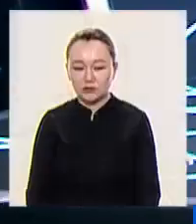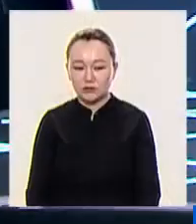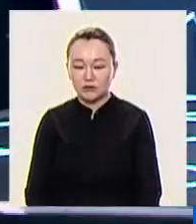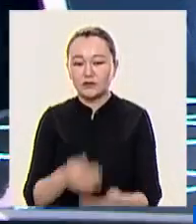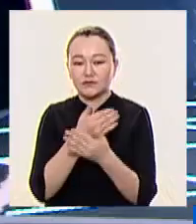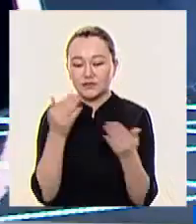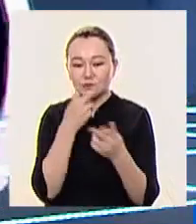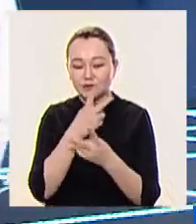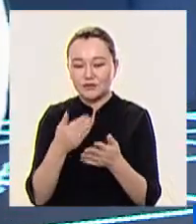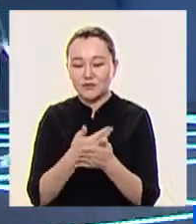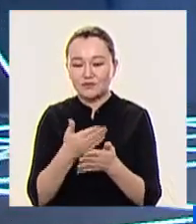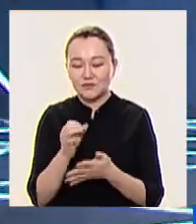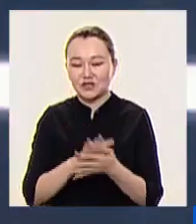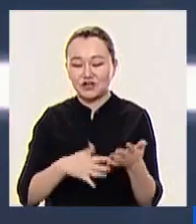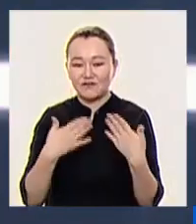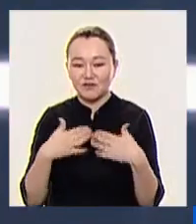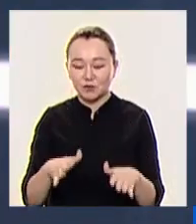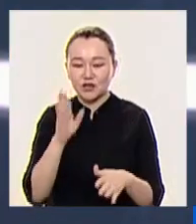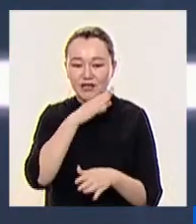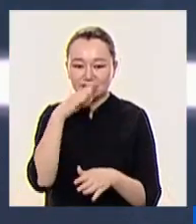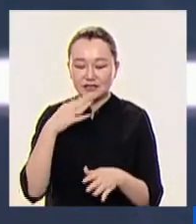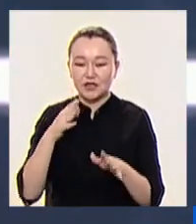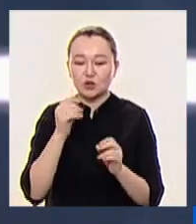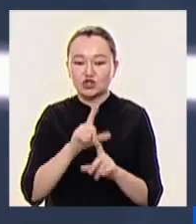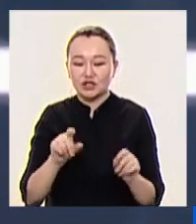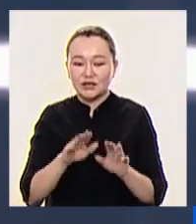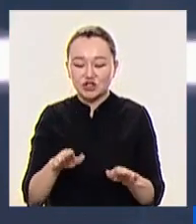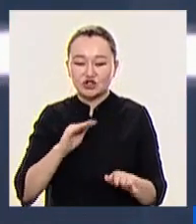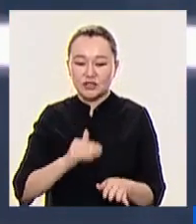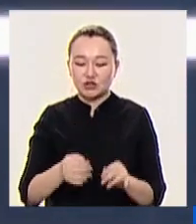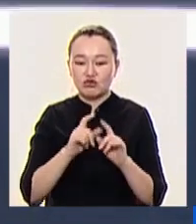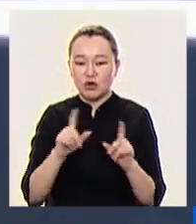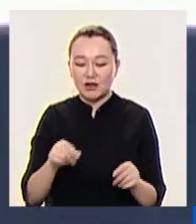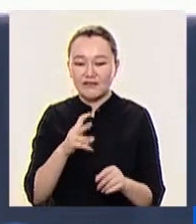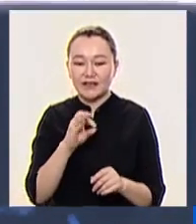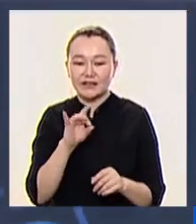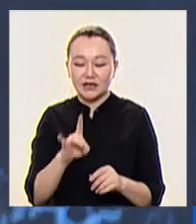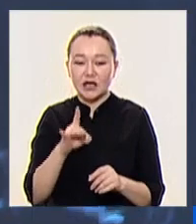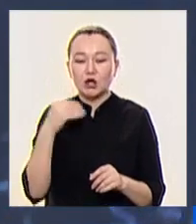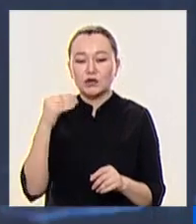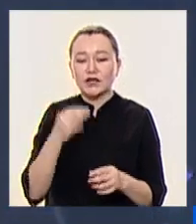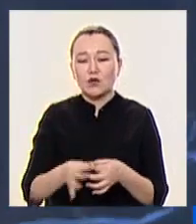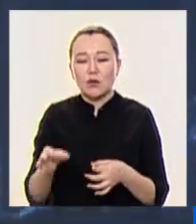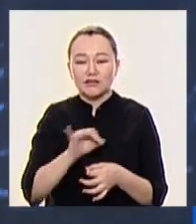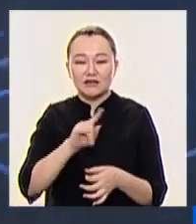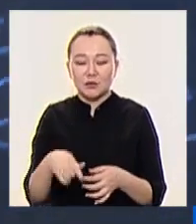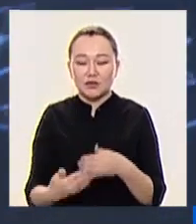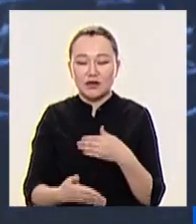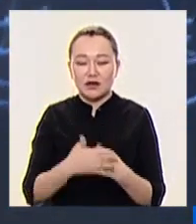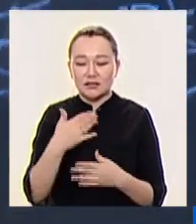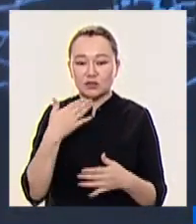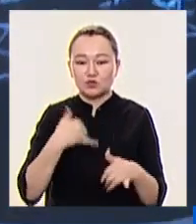Вы смотрите Информбюро, продолжаем выпуск. Родительница ученика частной школы в Ленгере, Туркестанской области, требует